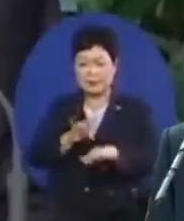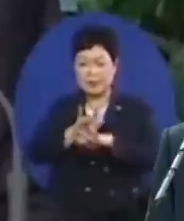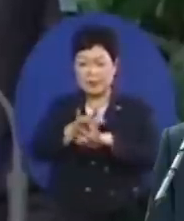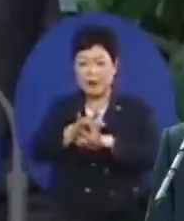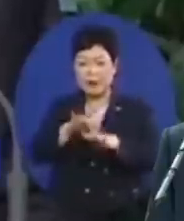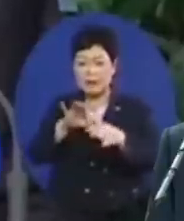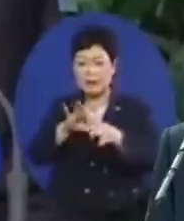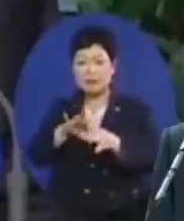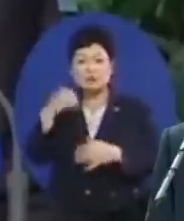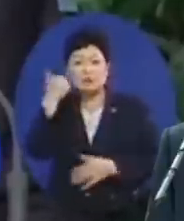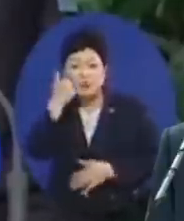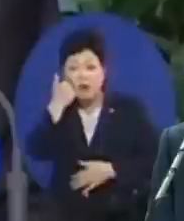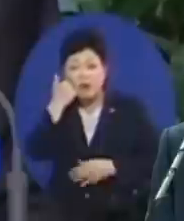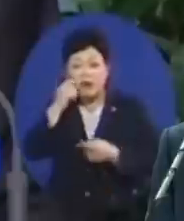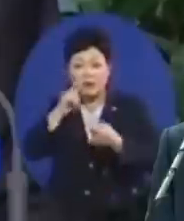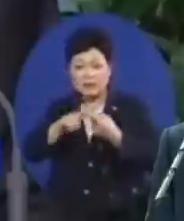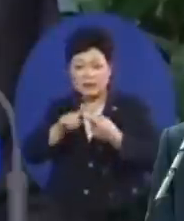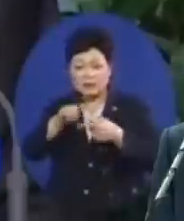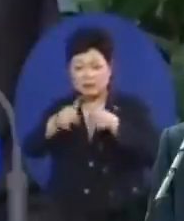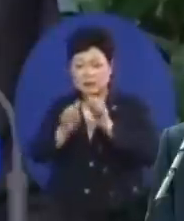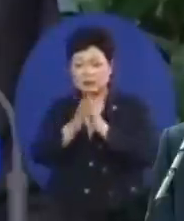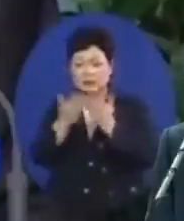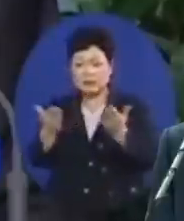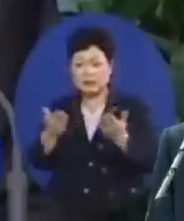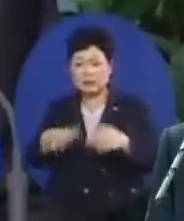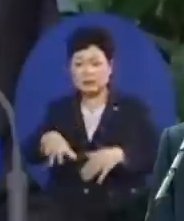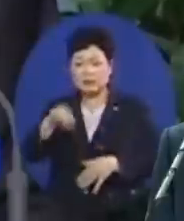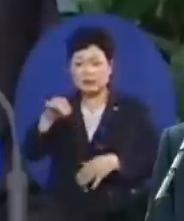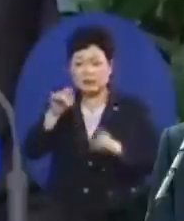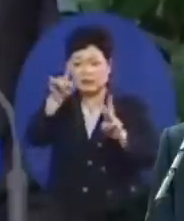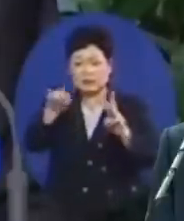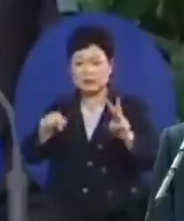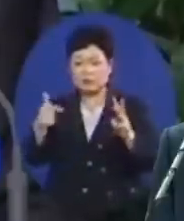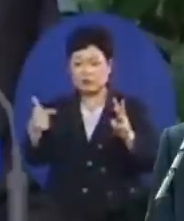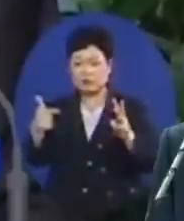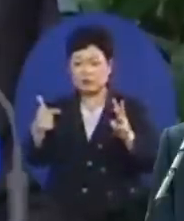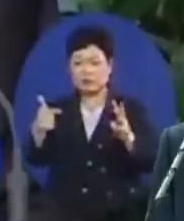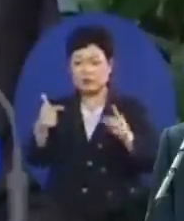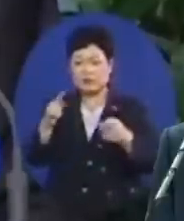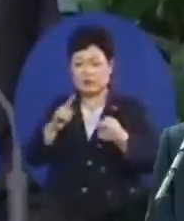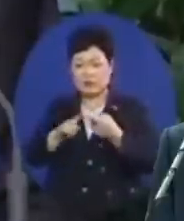마귀의 존재를 성경은 창세기 3장 1절로 6절에